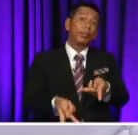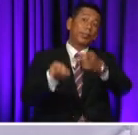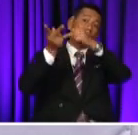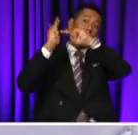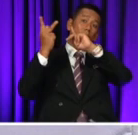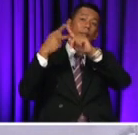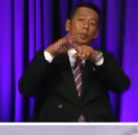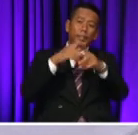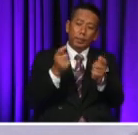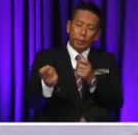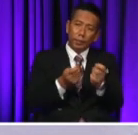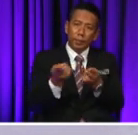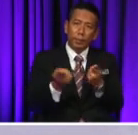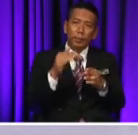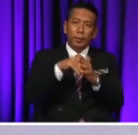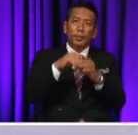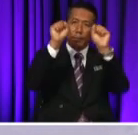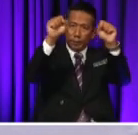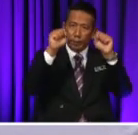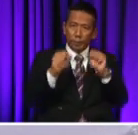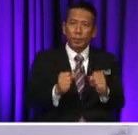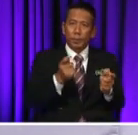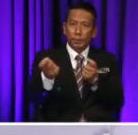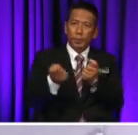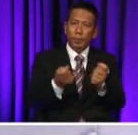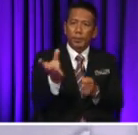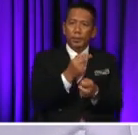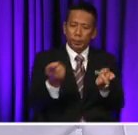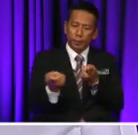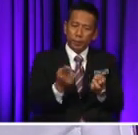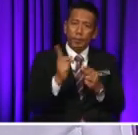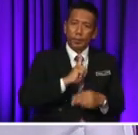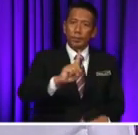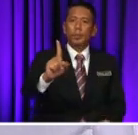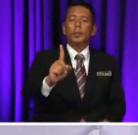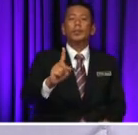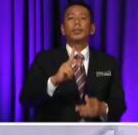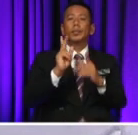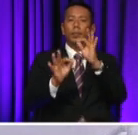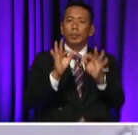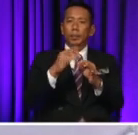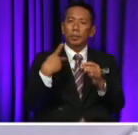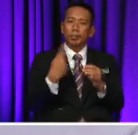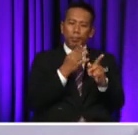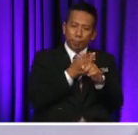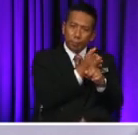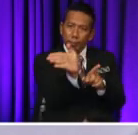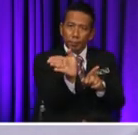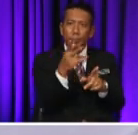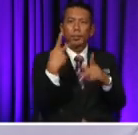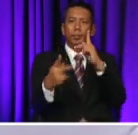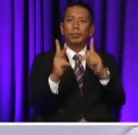takbir urus dalam sistem pun takbiran dan pengurusan Islam nah jika kita tersesat kita tidak akan